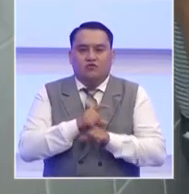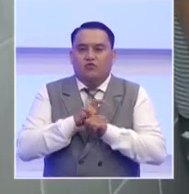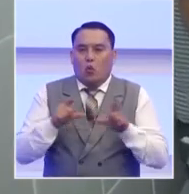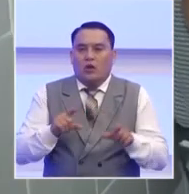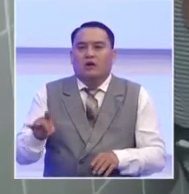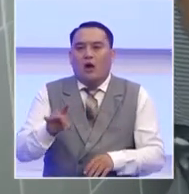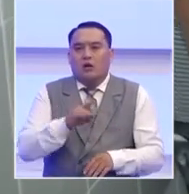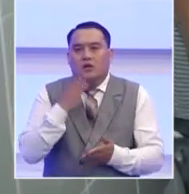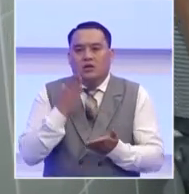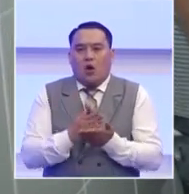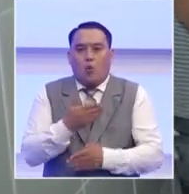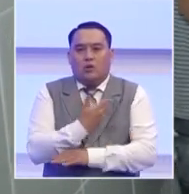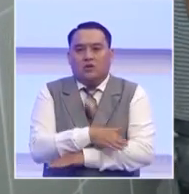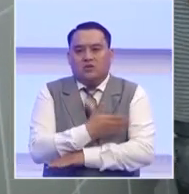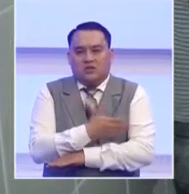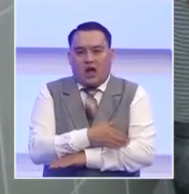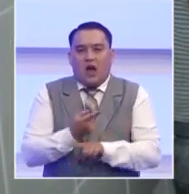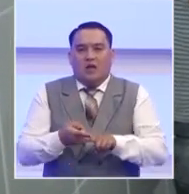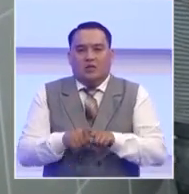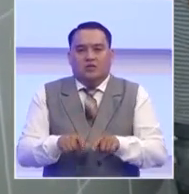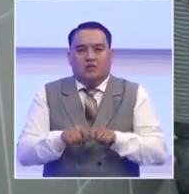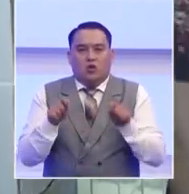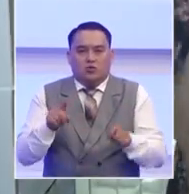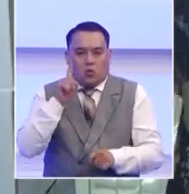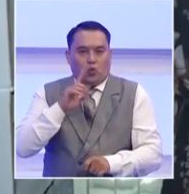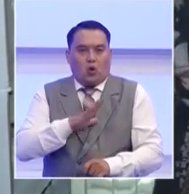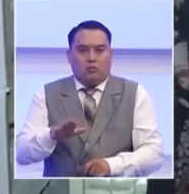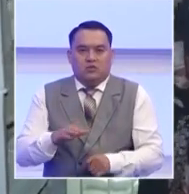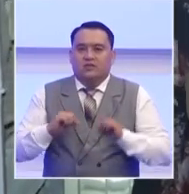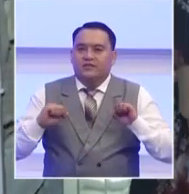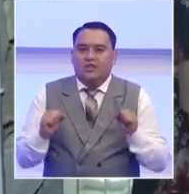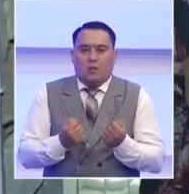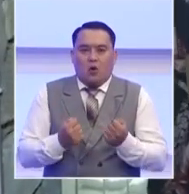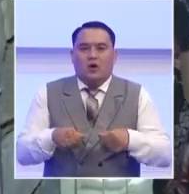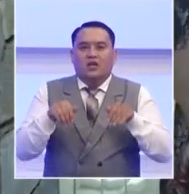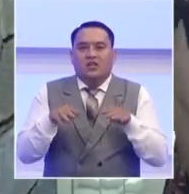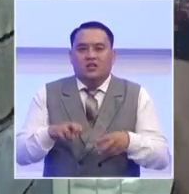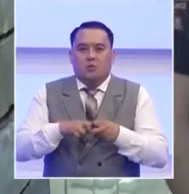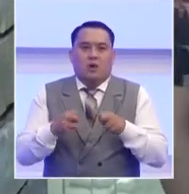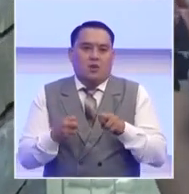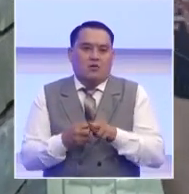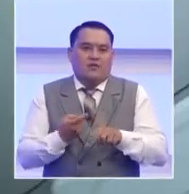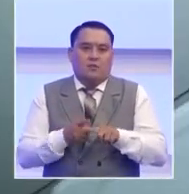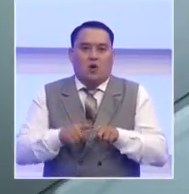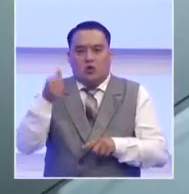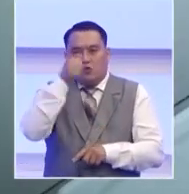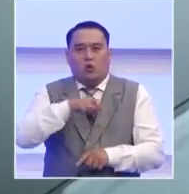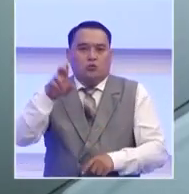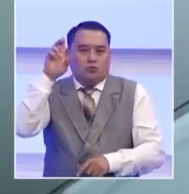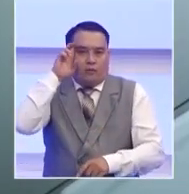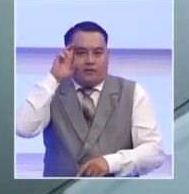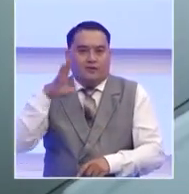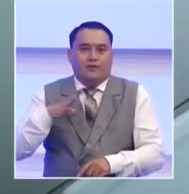школах района они находятся на улице, что создает для детей неудобства в зимний период. Для решения данной проблемы в этом году из госказны